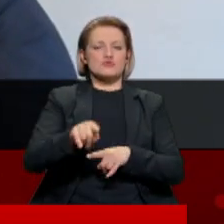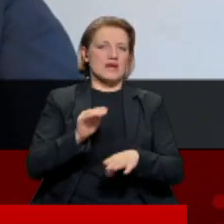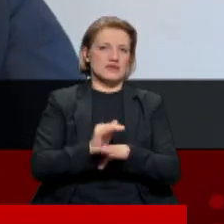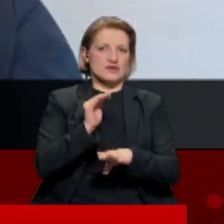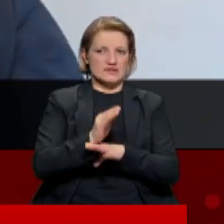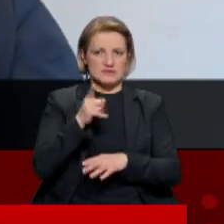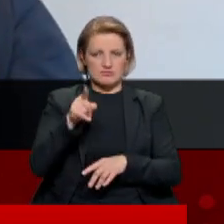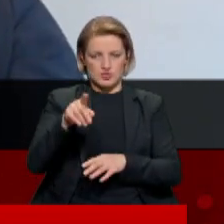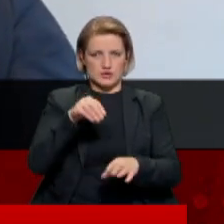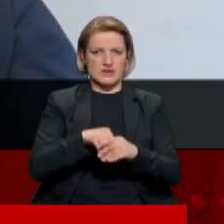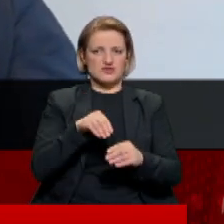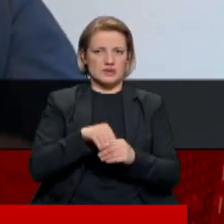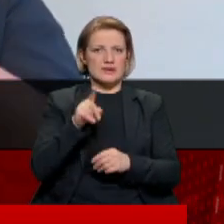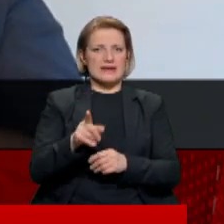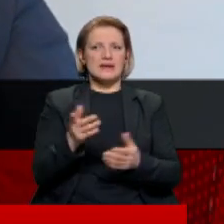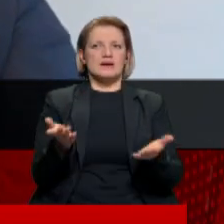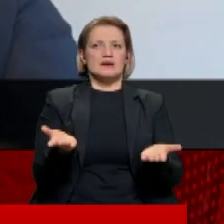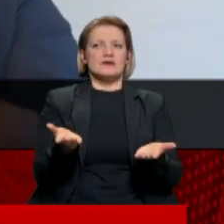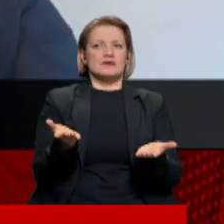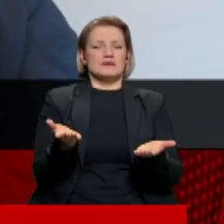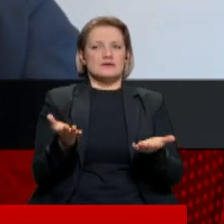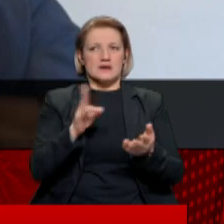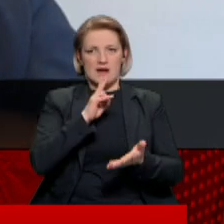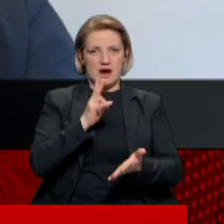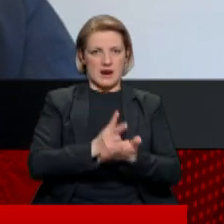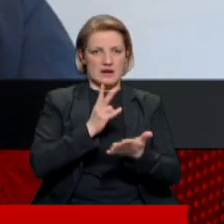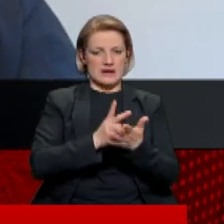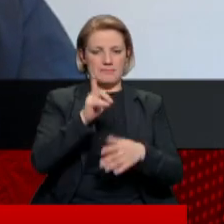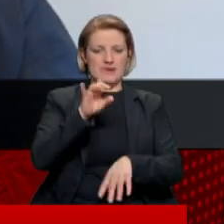yaşasın? Bunun için teşvik edici kararları da bir an önce almalı.